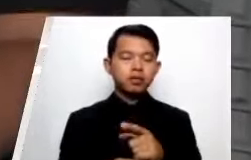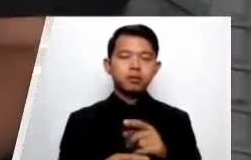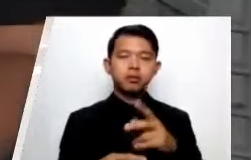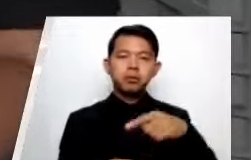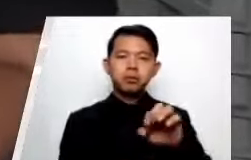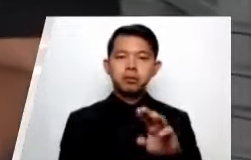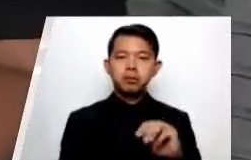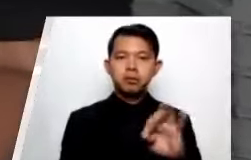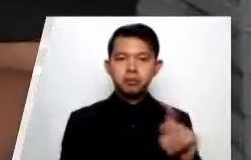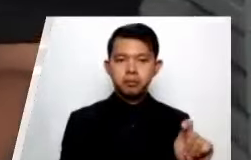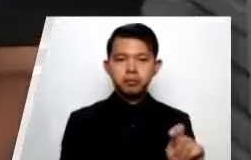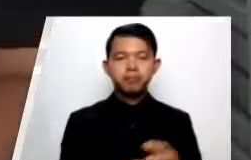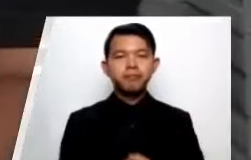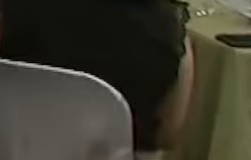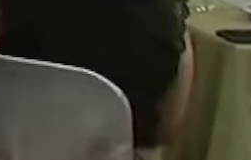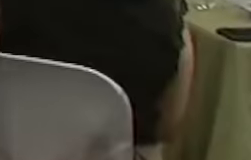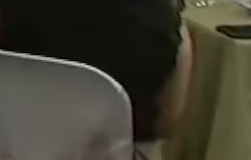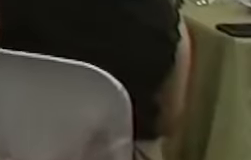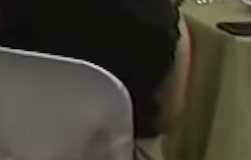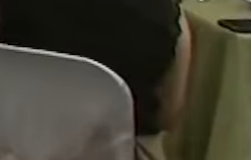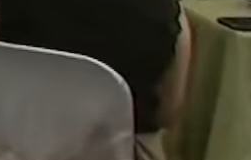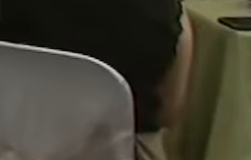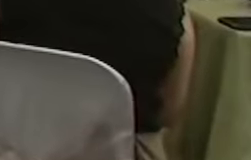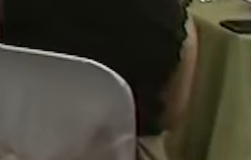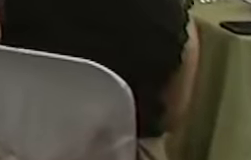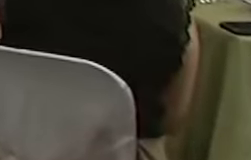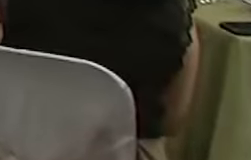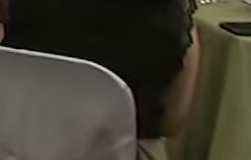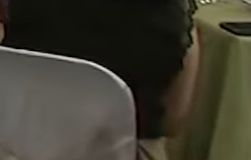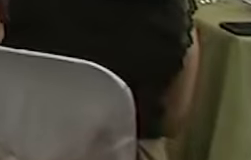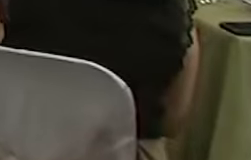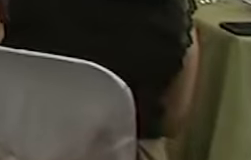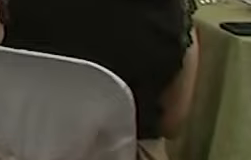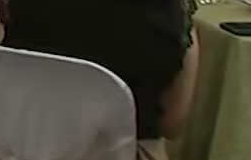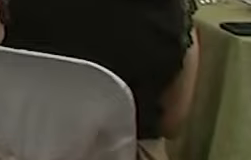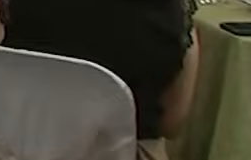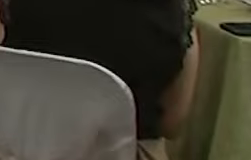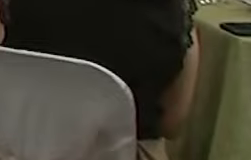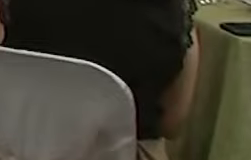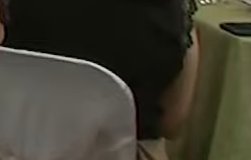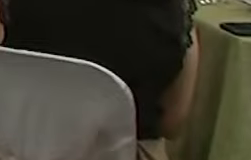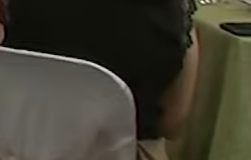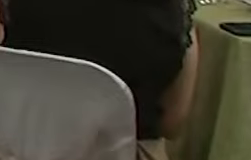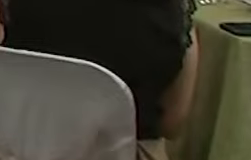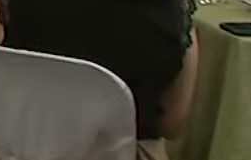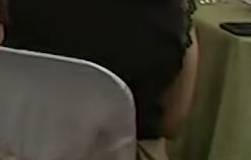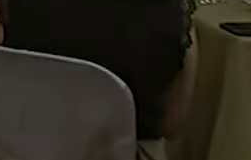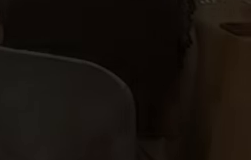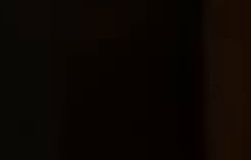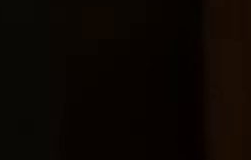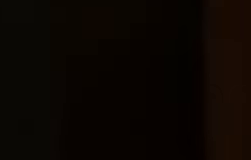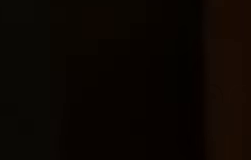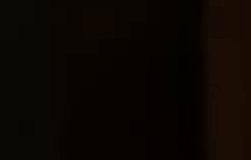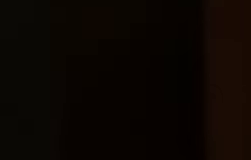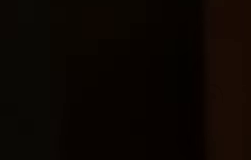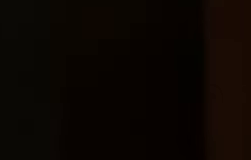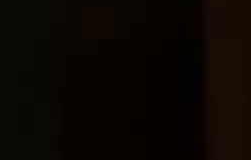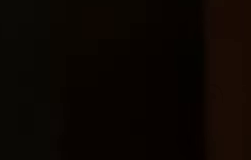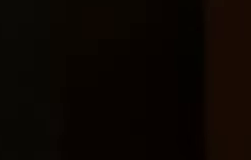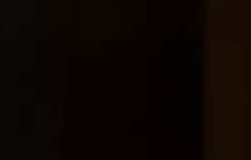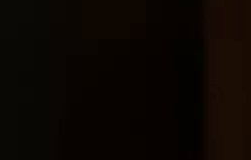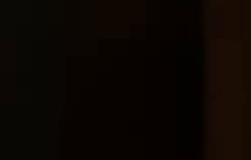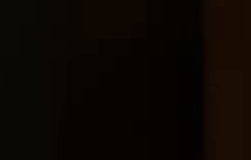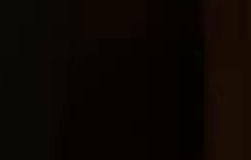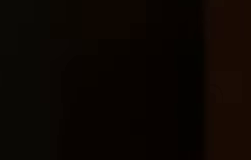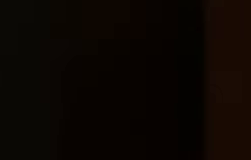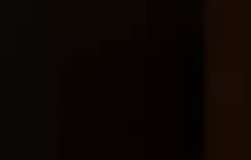sa GMA integrated news ilang kapuso personalities kinilala sa 19th las salan scholarum Awards ng delal